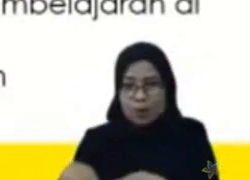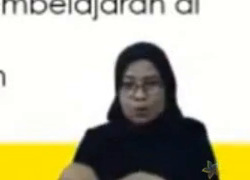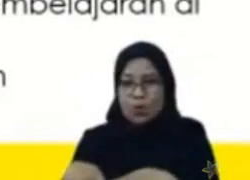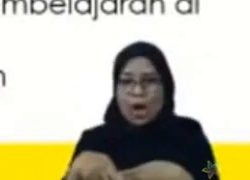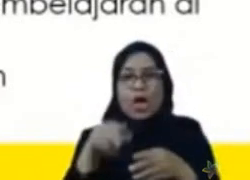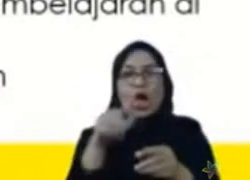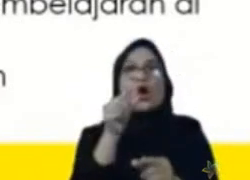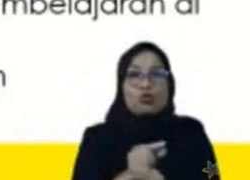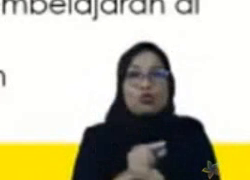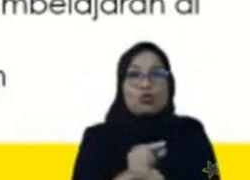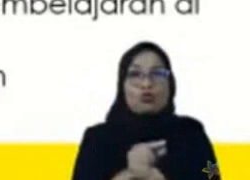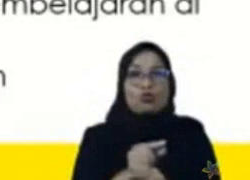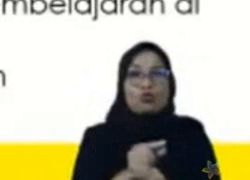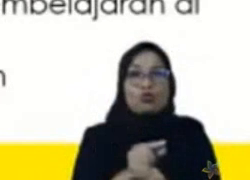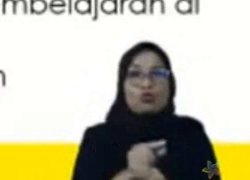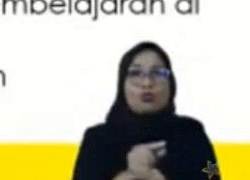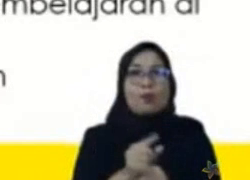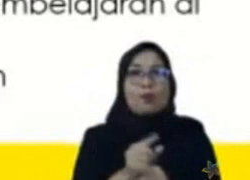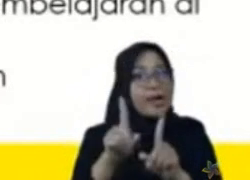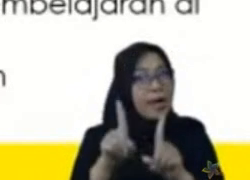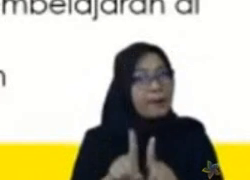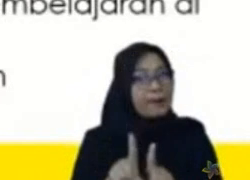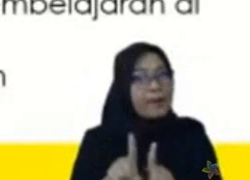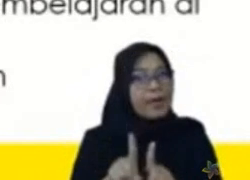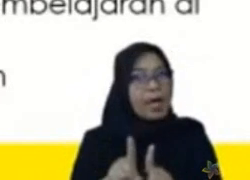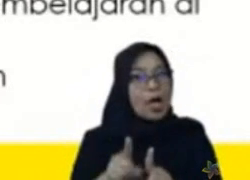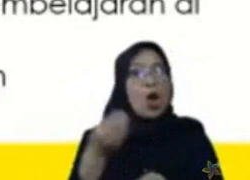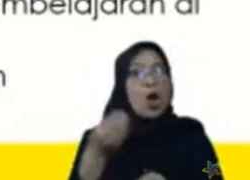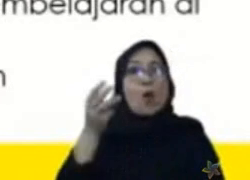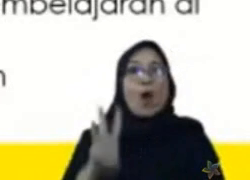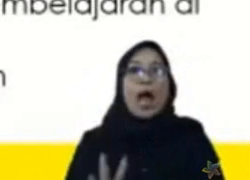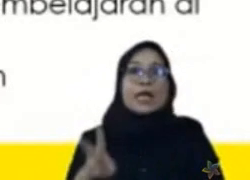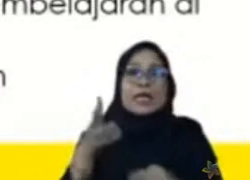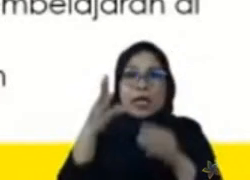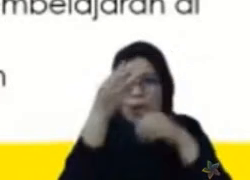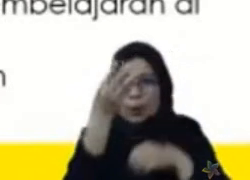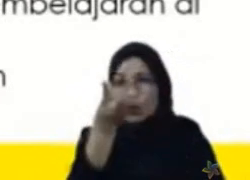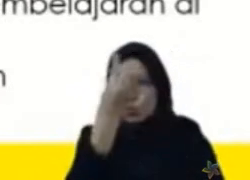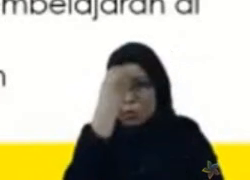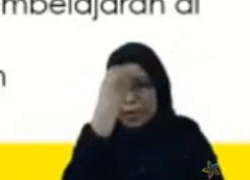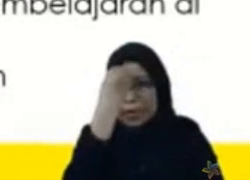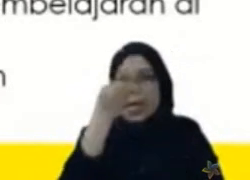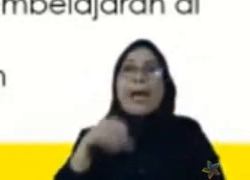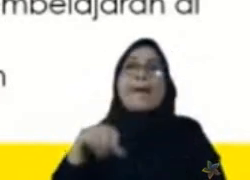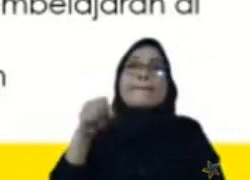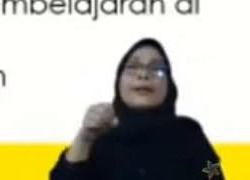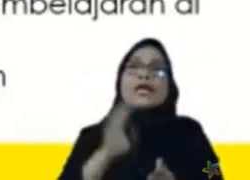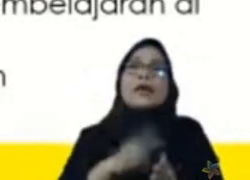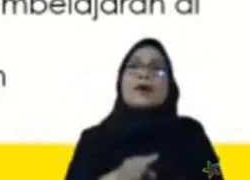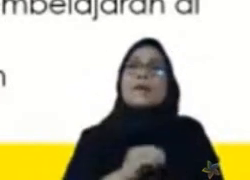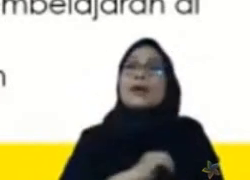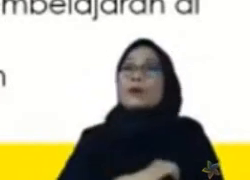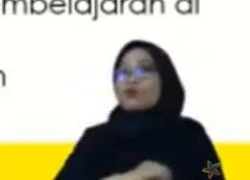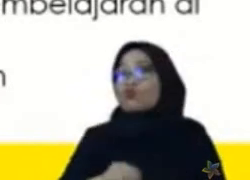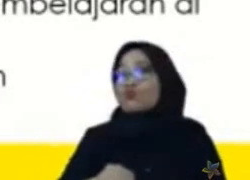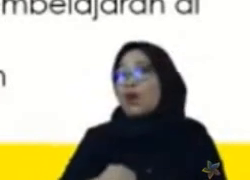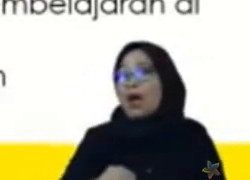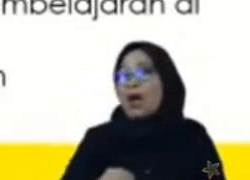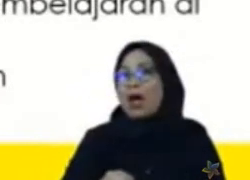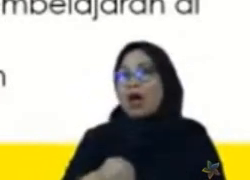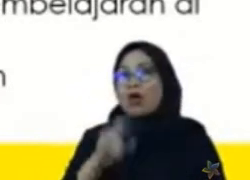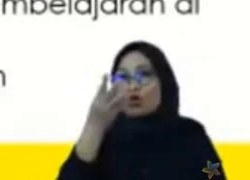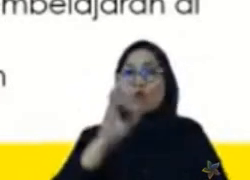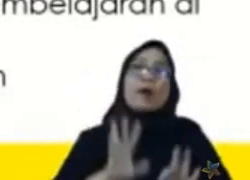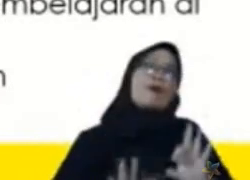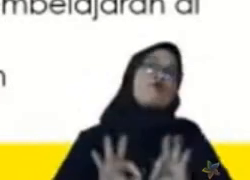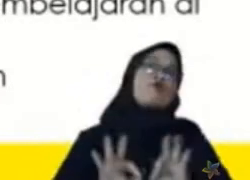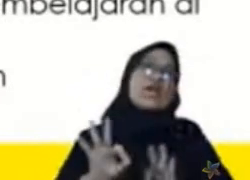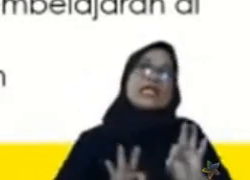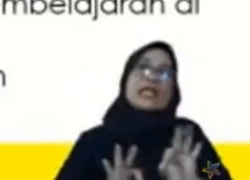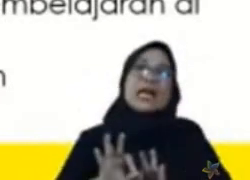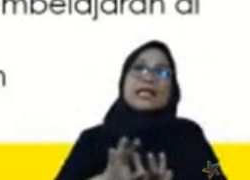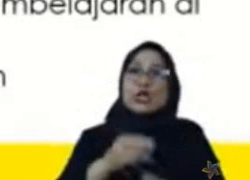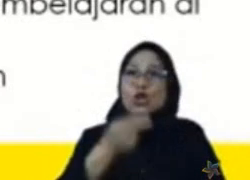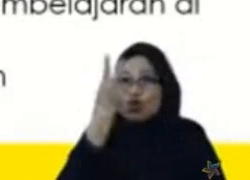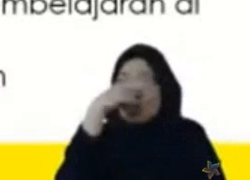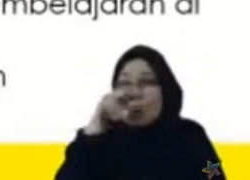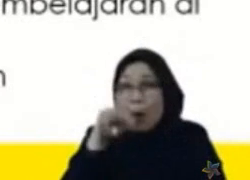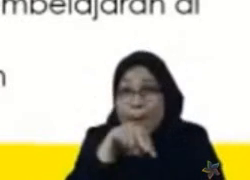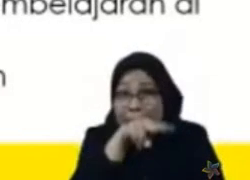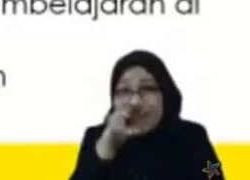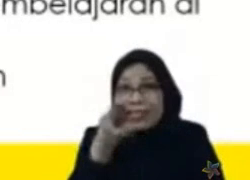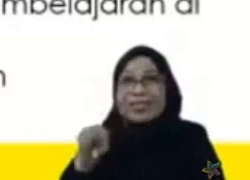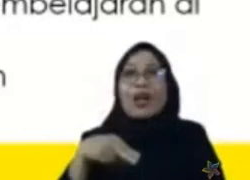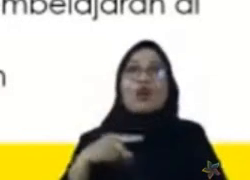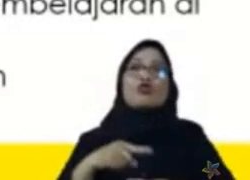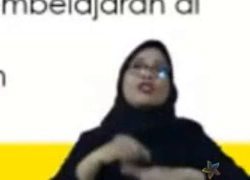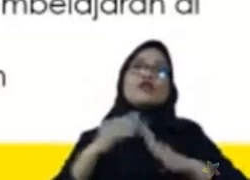atau wali murid dan murid itu bisa mempermudah guru dalam memfasilitasi dan memantau pembelajaran di rumah. Juga